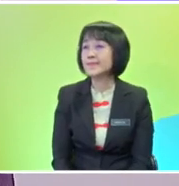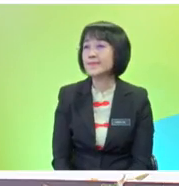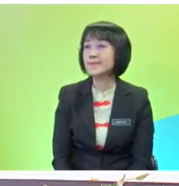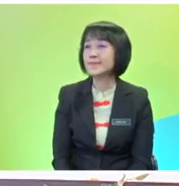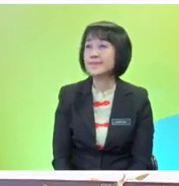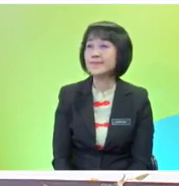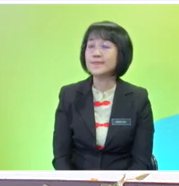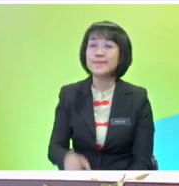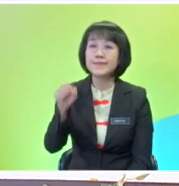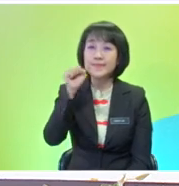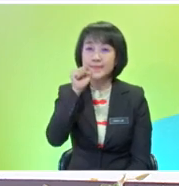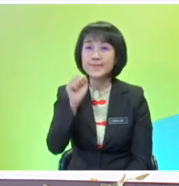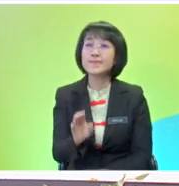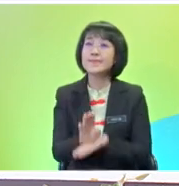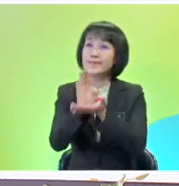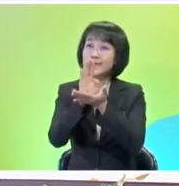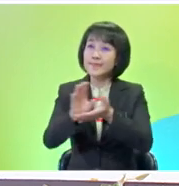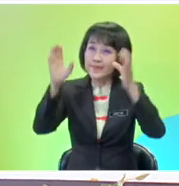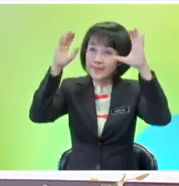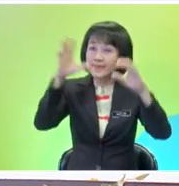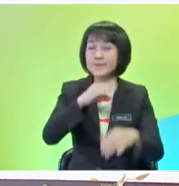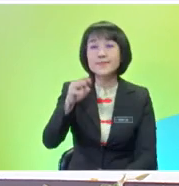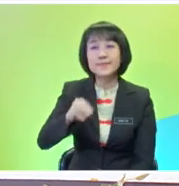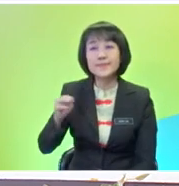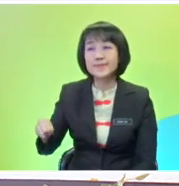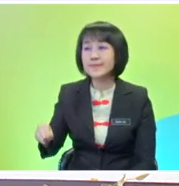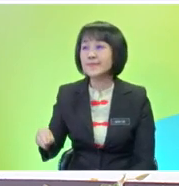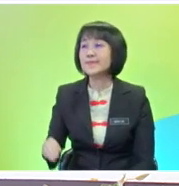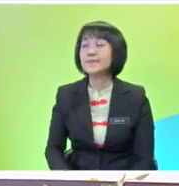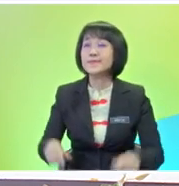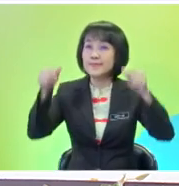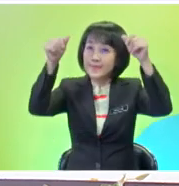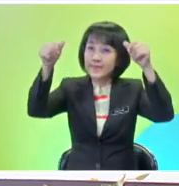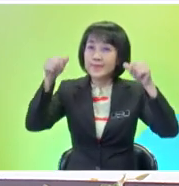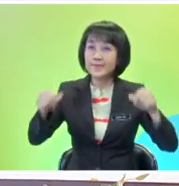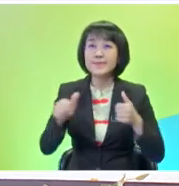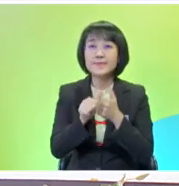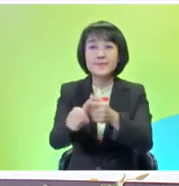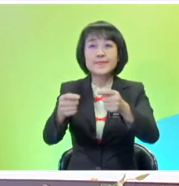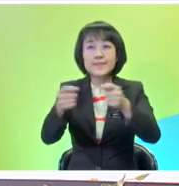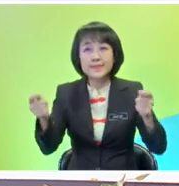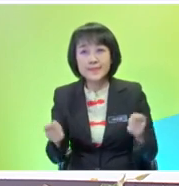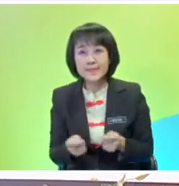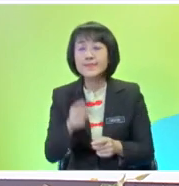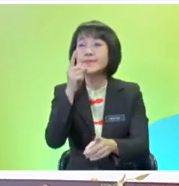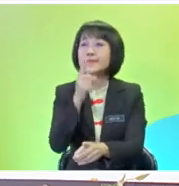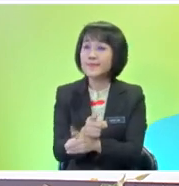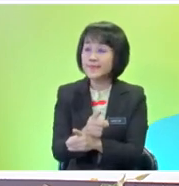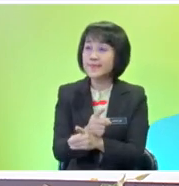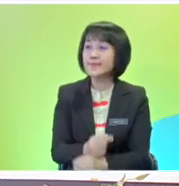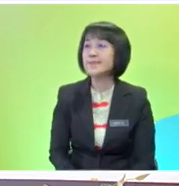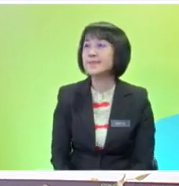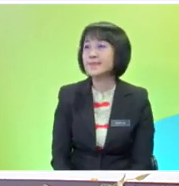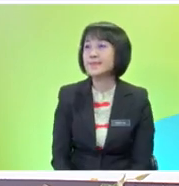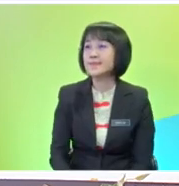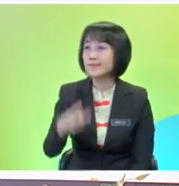Mira bantu Cikgu dan murid-murid di rumah untuk lekatkan mengikut kedudukan yang betul sebelum tu kita tengok